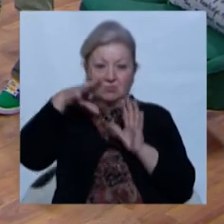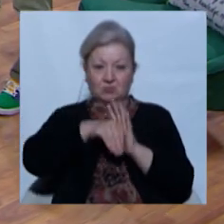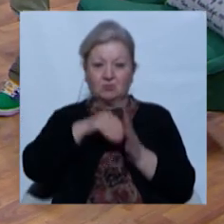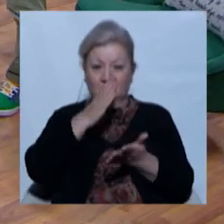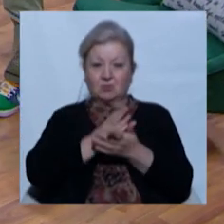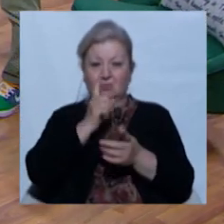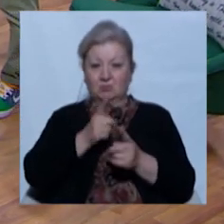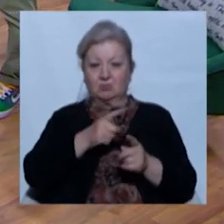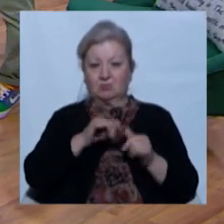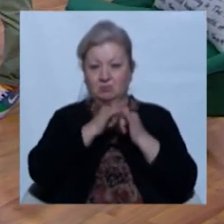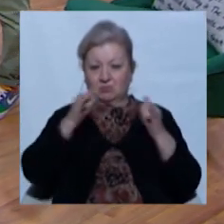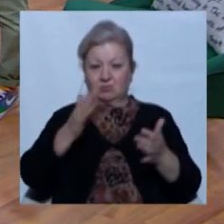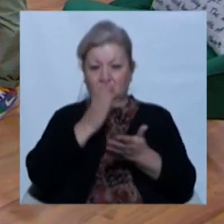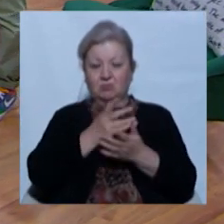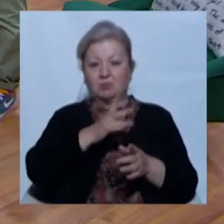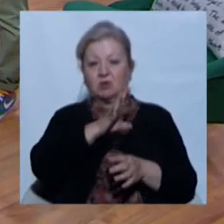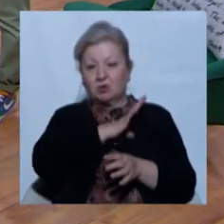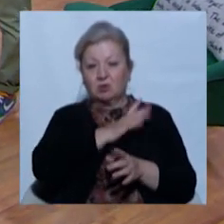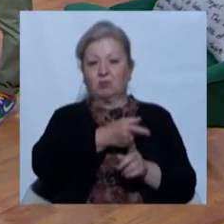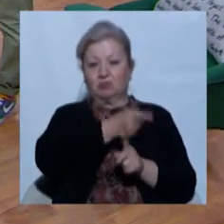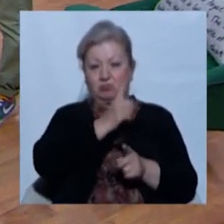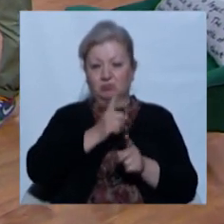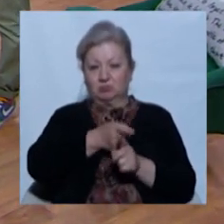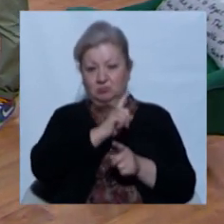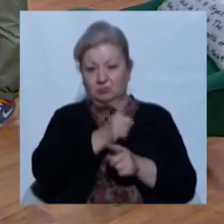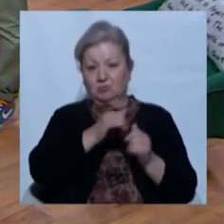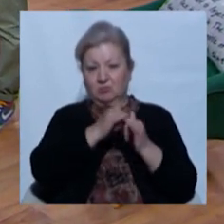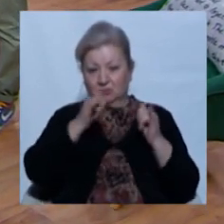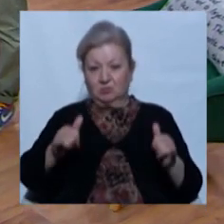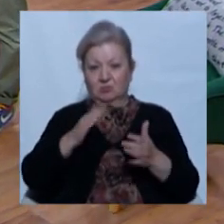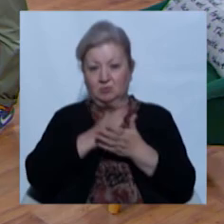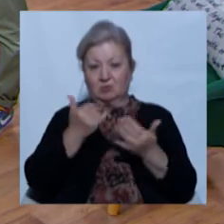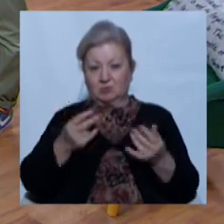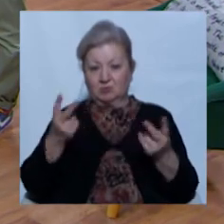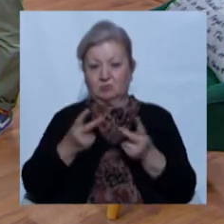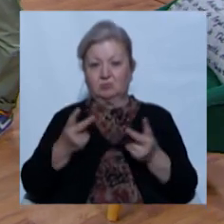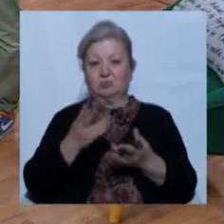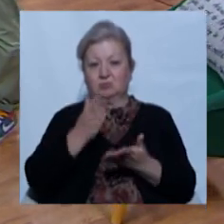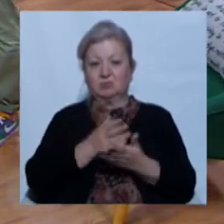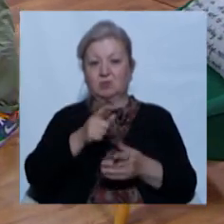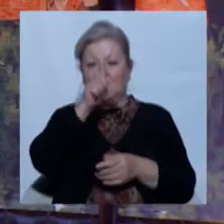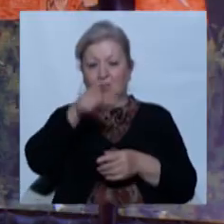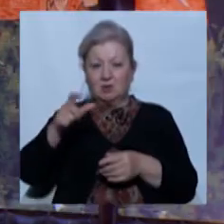მეთევზეობა განვითარებული იყო და ახლაც არის განვითარებული, ადამიანები ეწევიან